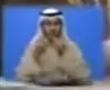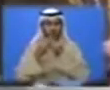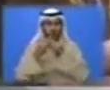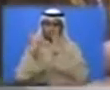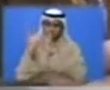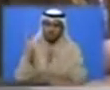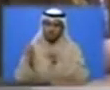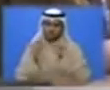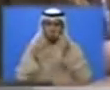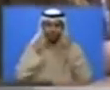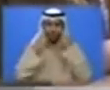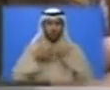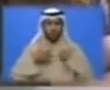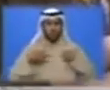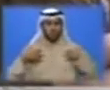أواصل التعاون